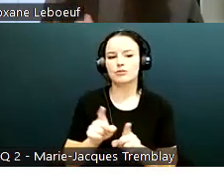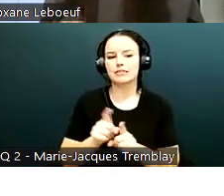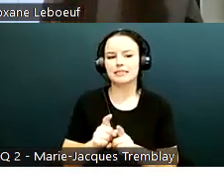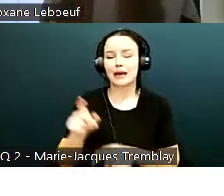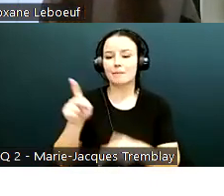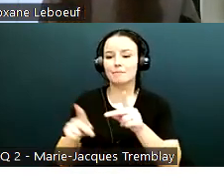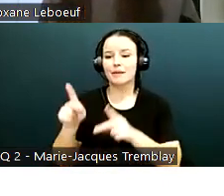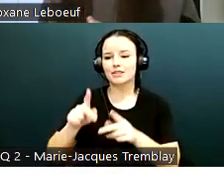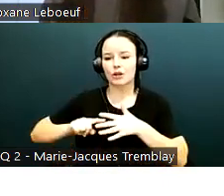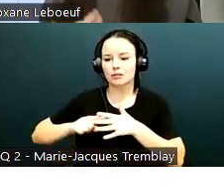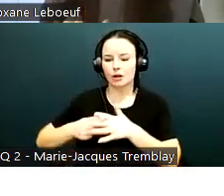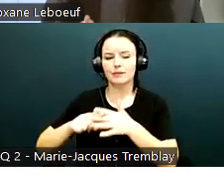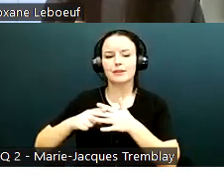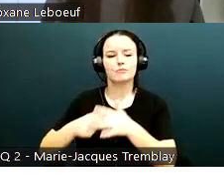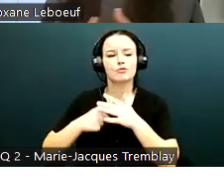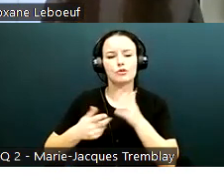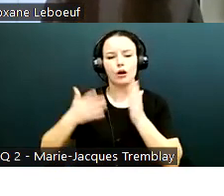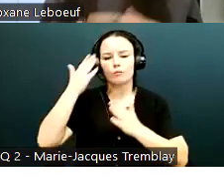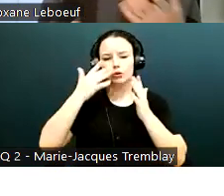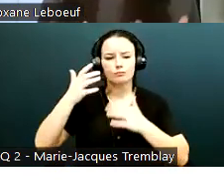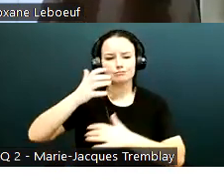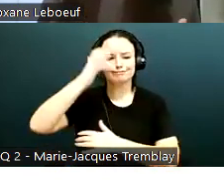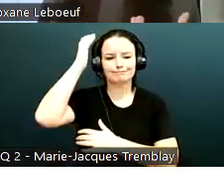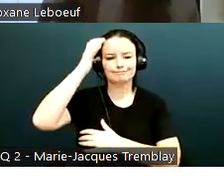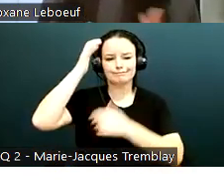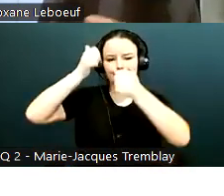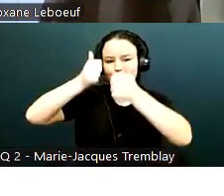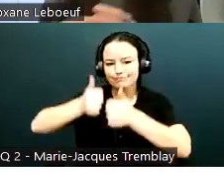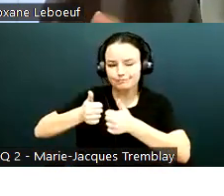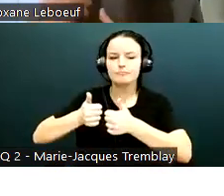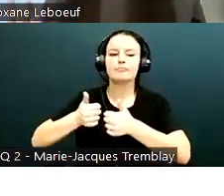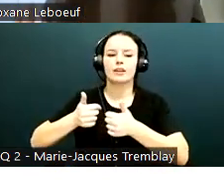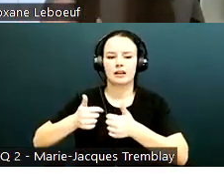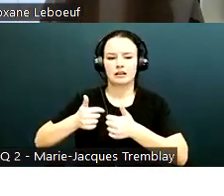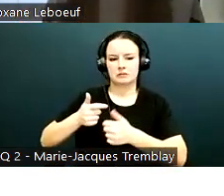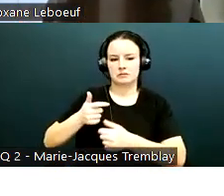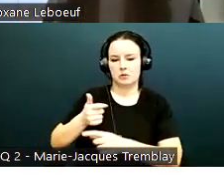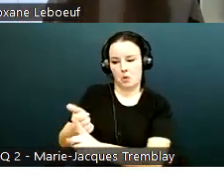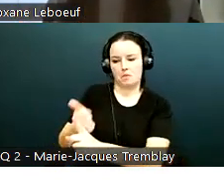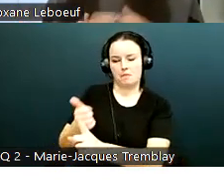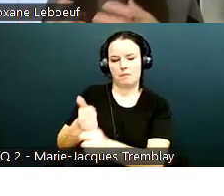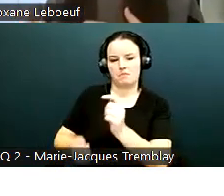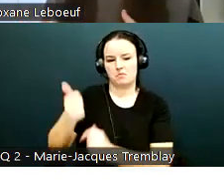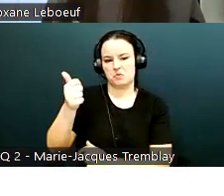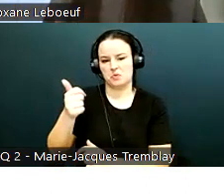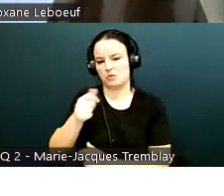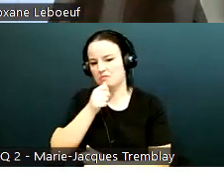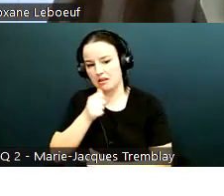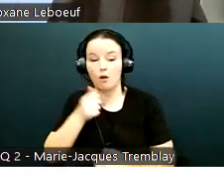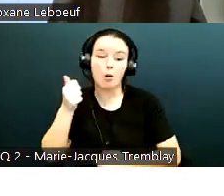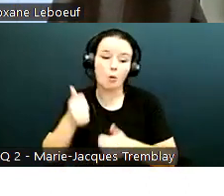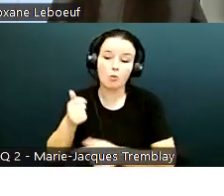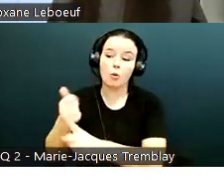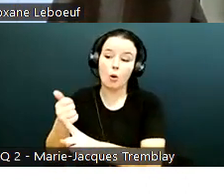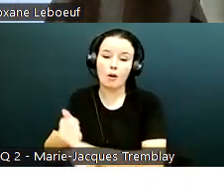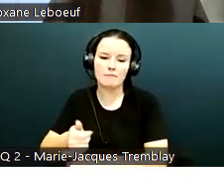qui ont un début de trouble cognitif peuvent être parfois plus la cible d'intolérance ou eux-mêmes avoir des gestes intolérants envers